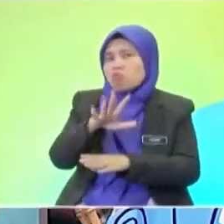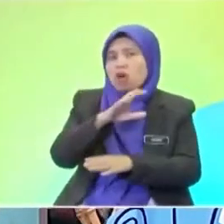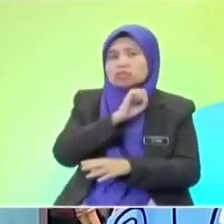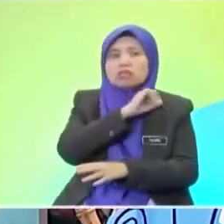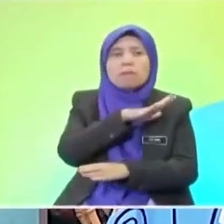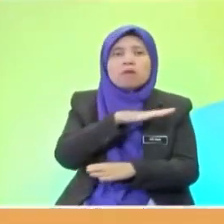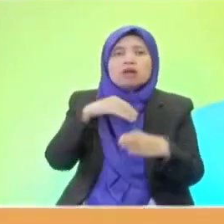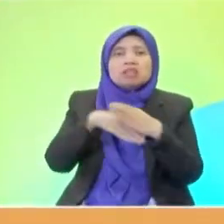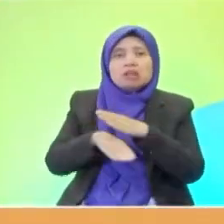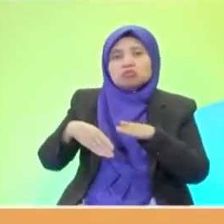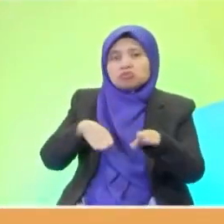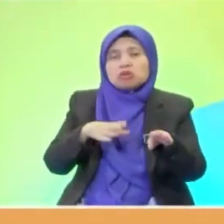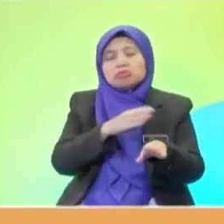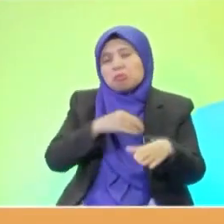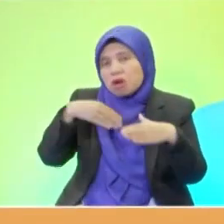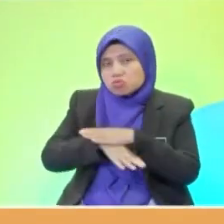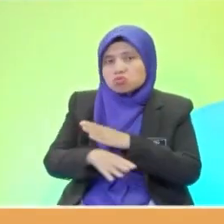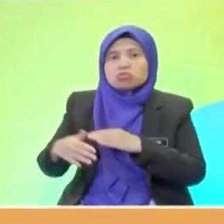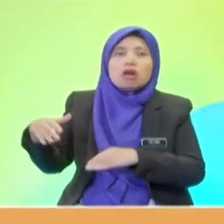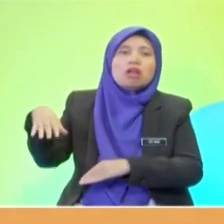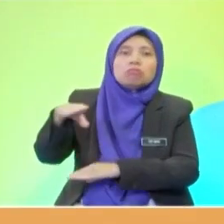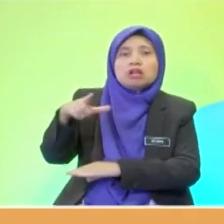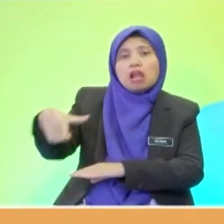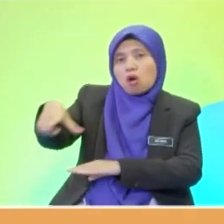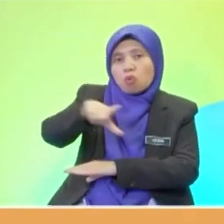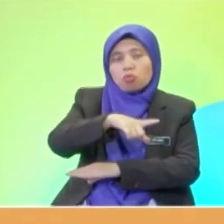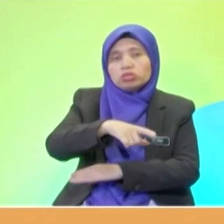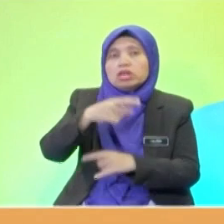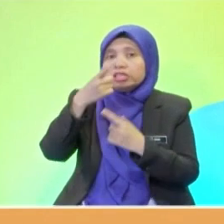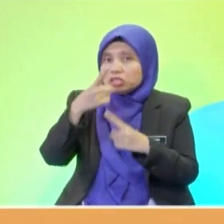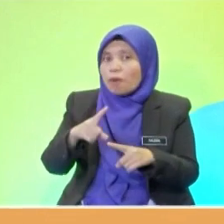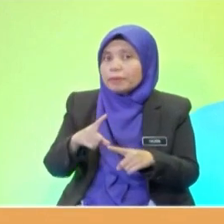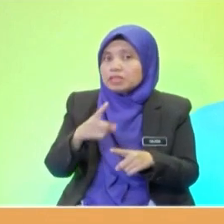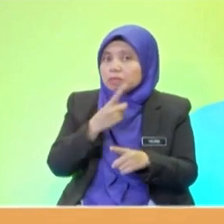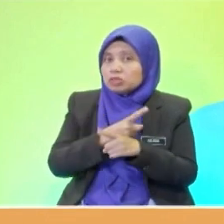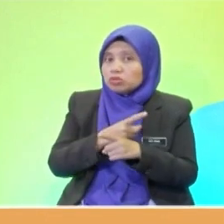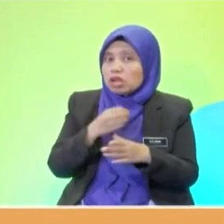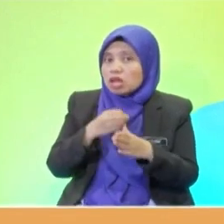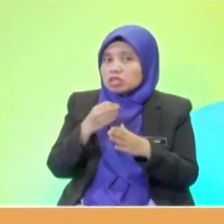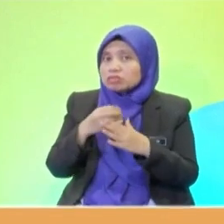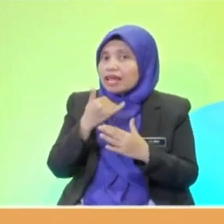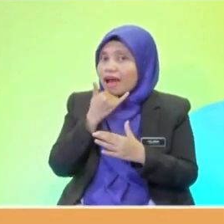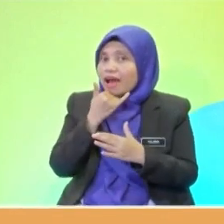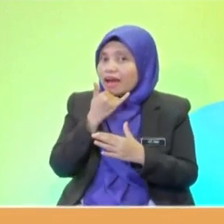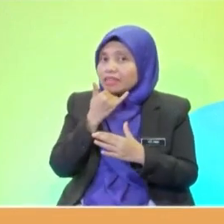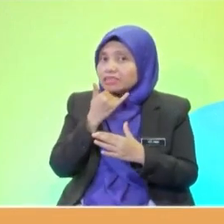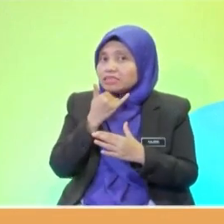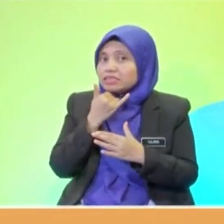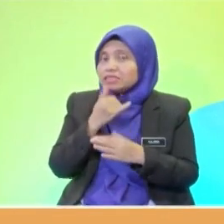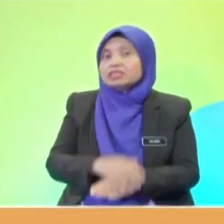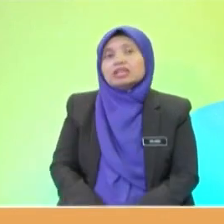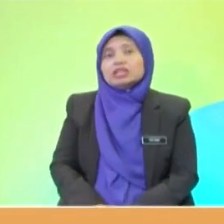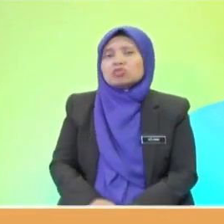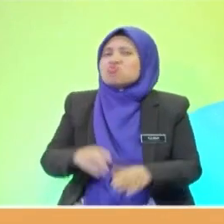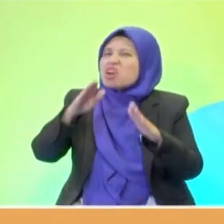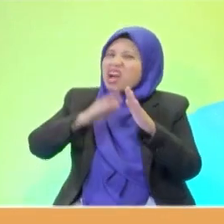lalu mengalir ke laut biru nampaknya jawaban azraillana tadi atau respon azrail tadi kurang dramatis